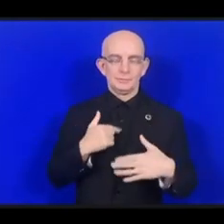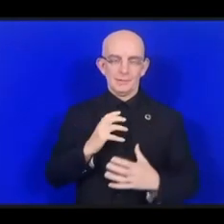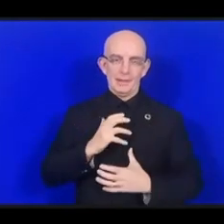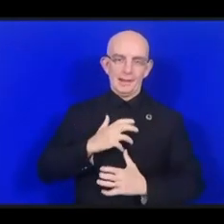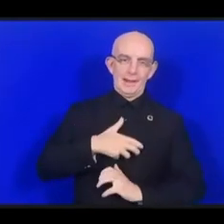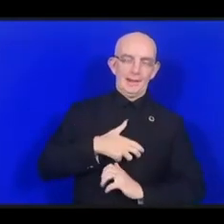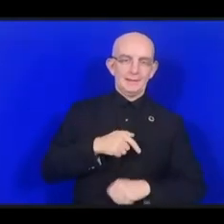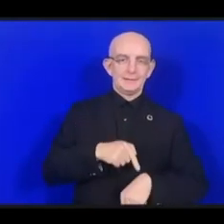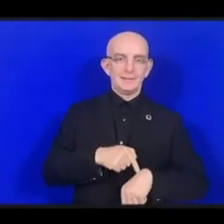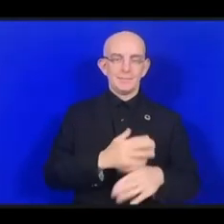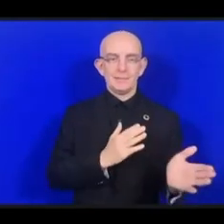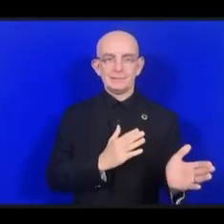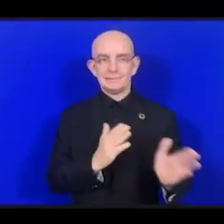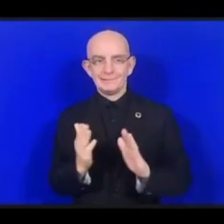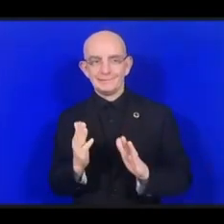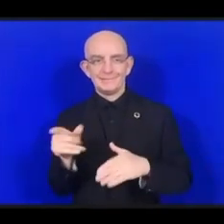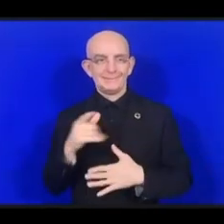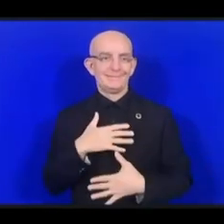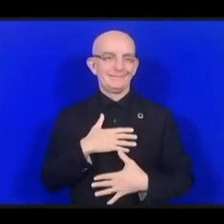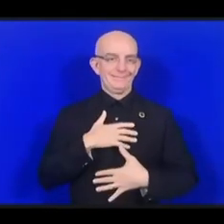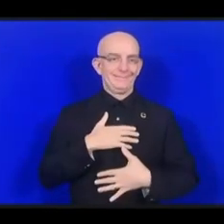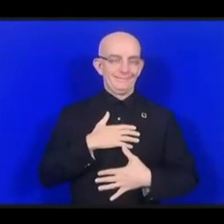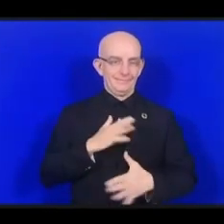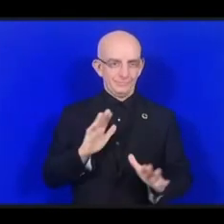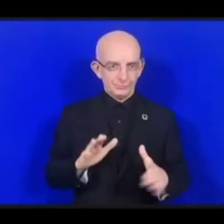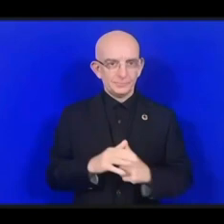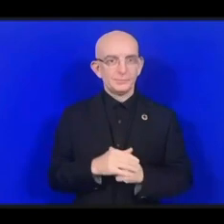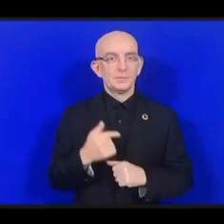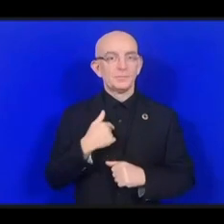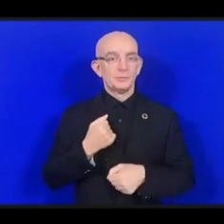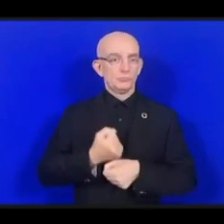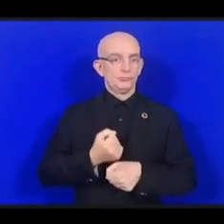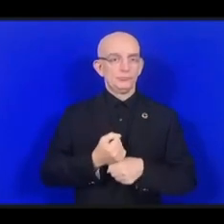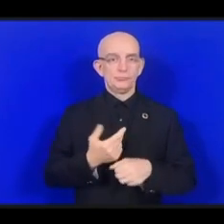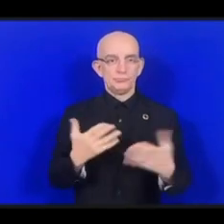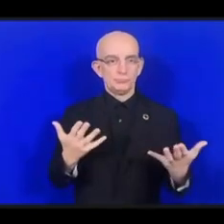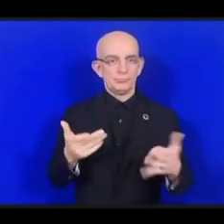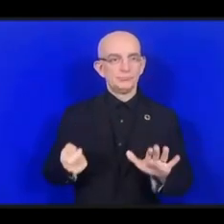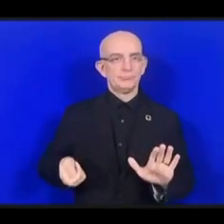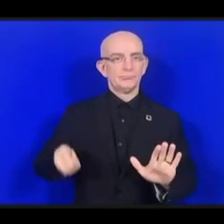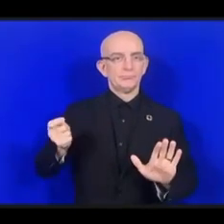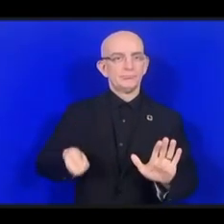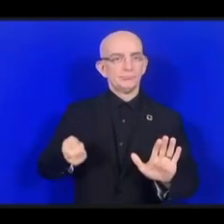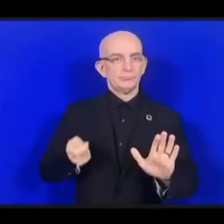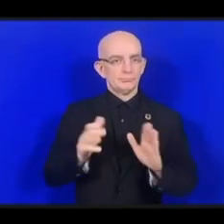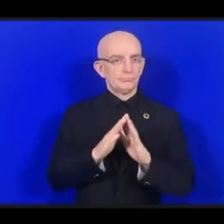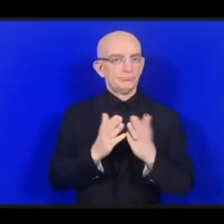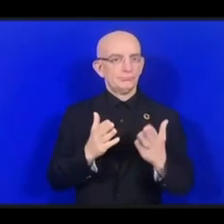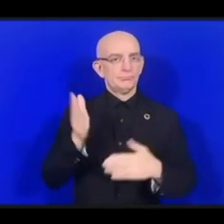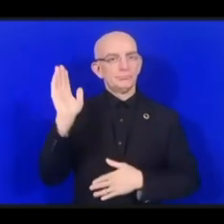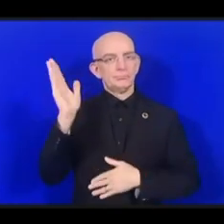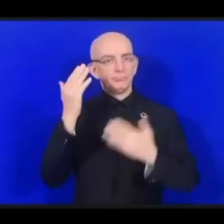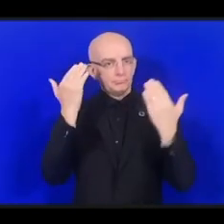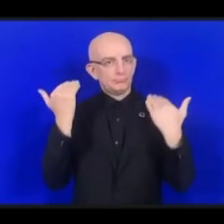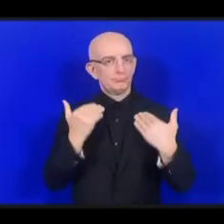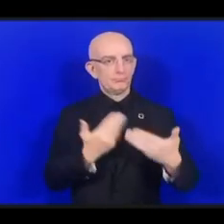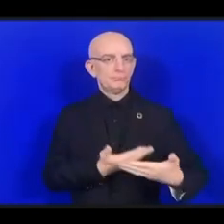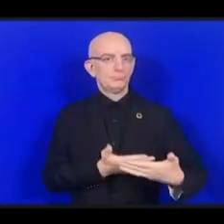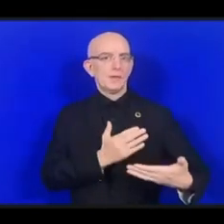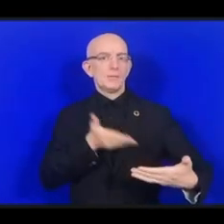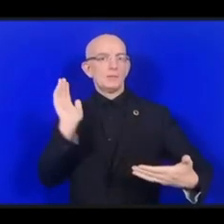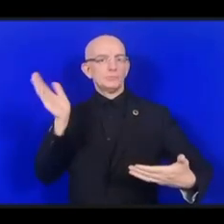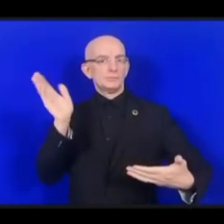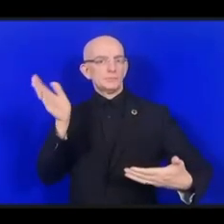的项目。我也是巴西互联网委员会的指导委员会的一